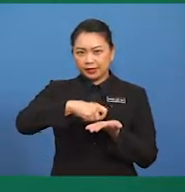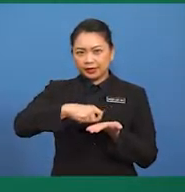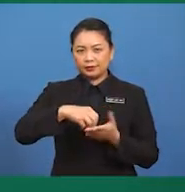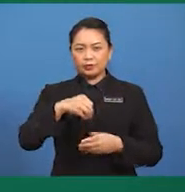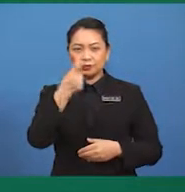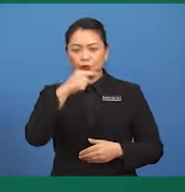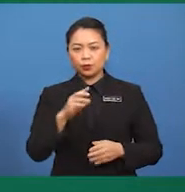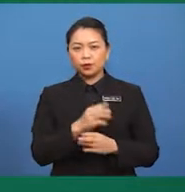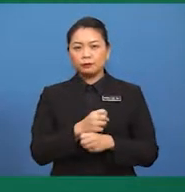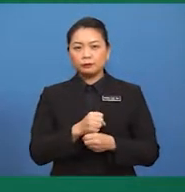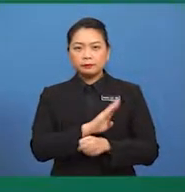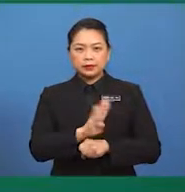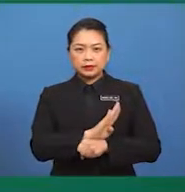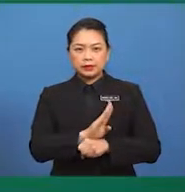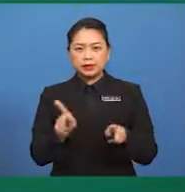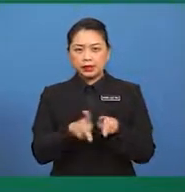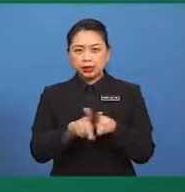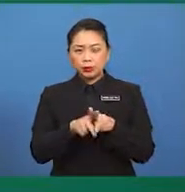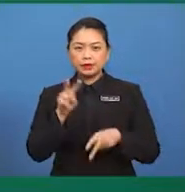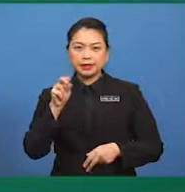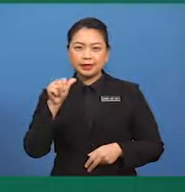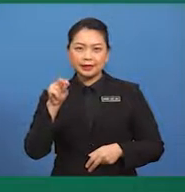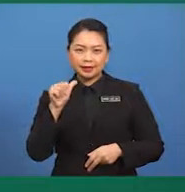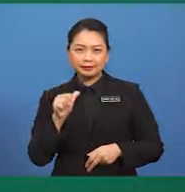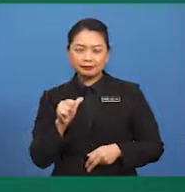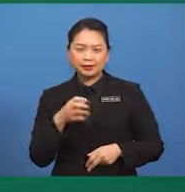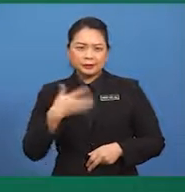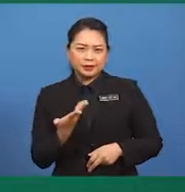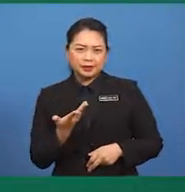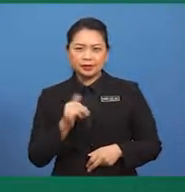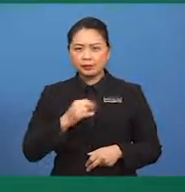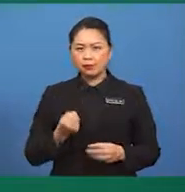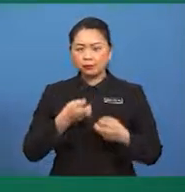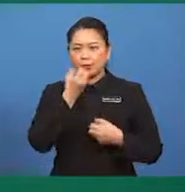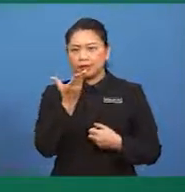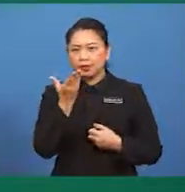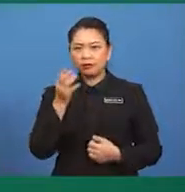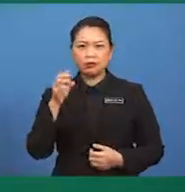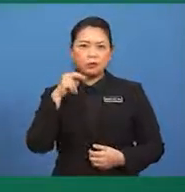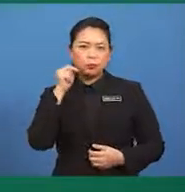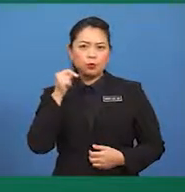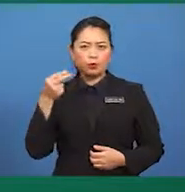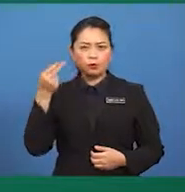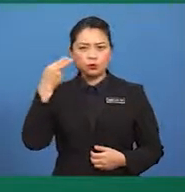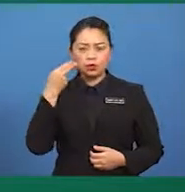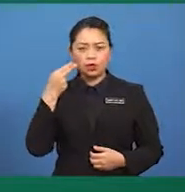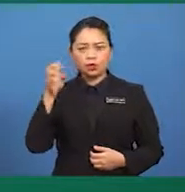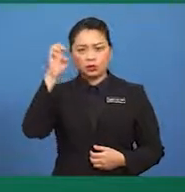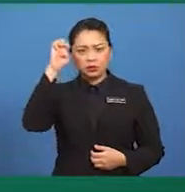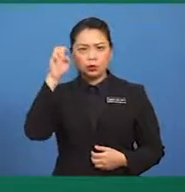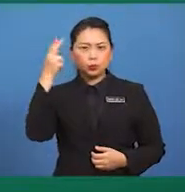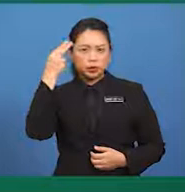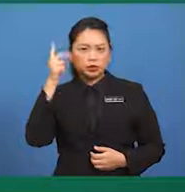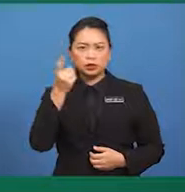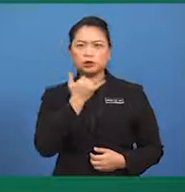pembekal kasut Nana? Macam mana saya nak beritahu Puan Husna, Encik Udin salah seorang penghutang,